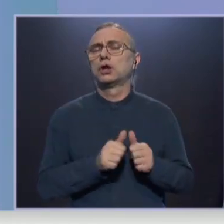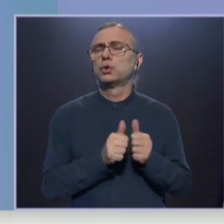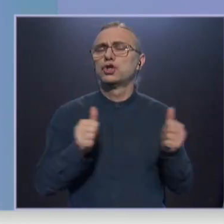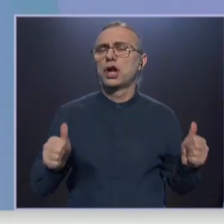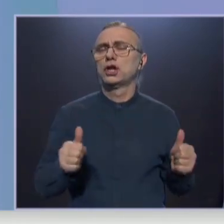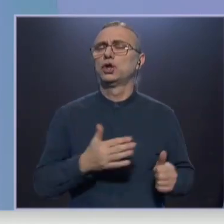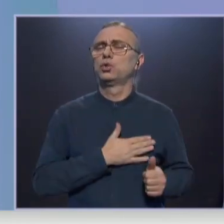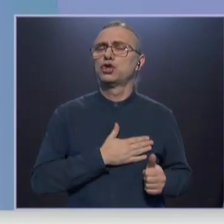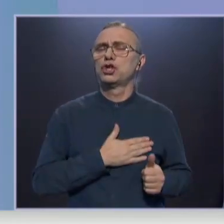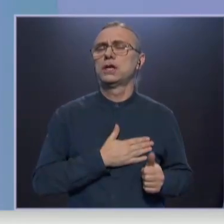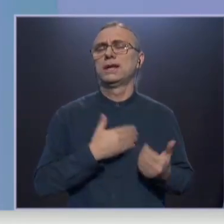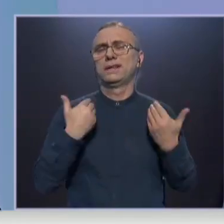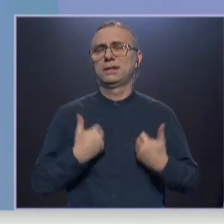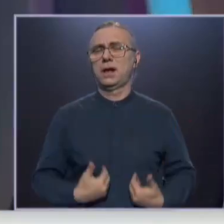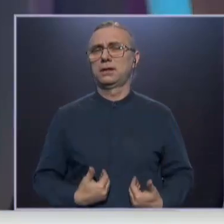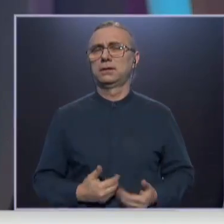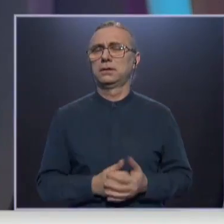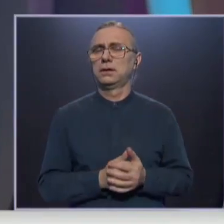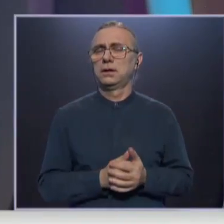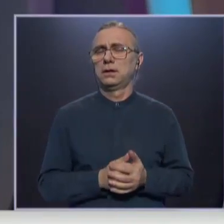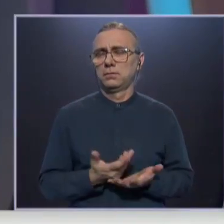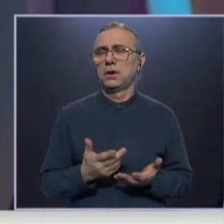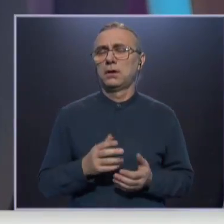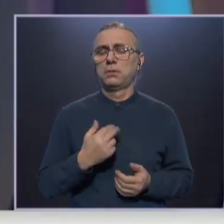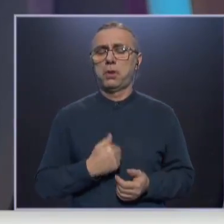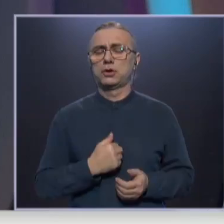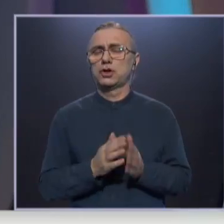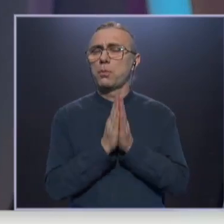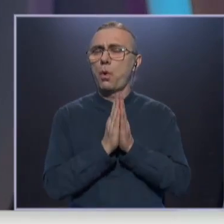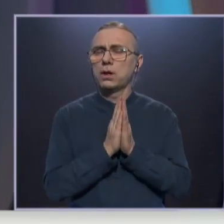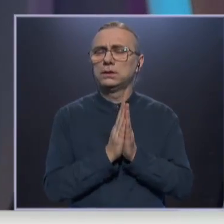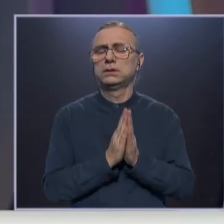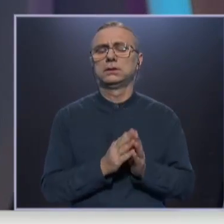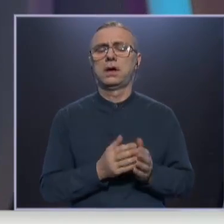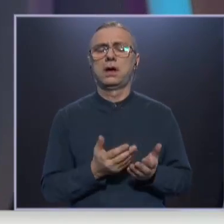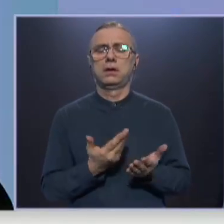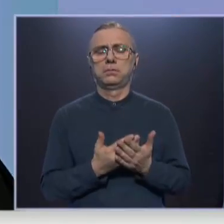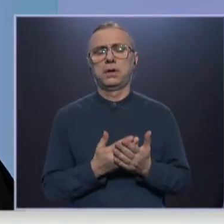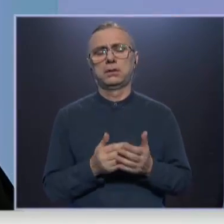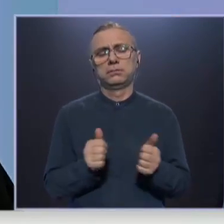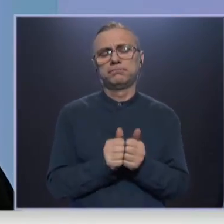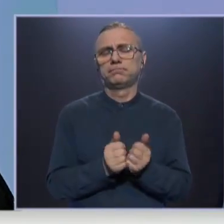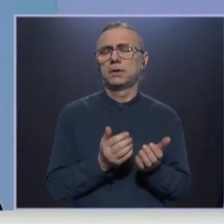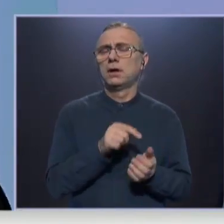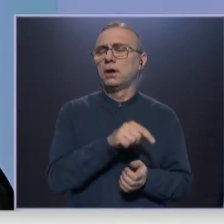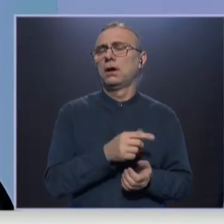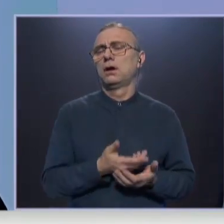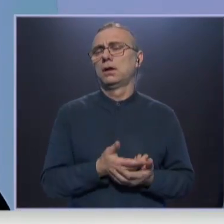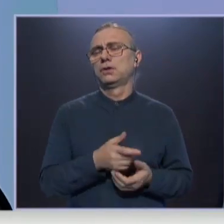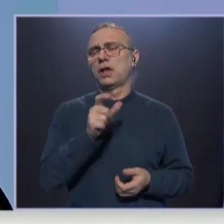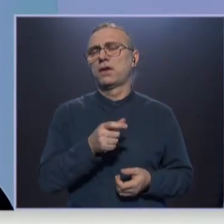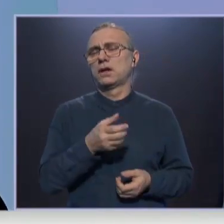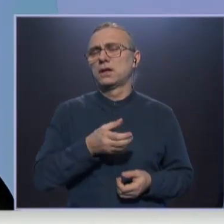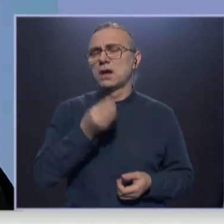чтобы человек перед ним умер. Мучается, страдает человек, никак не может отойти, там уже все не ест, не пьет несколько